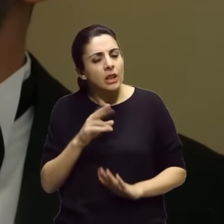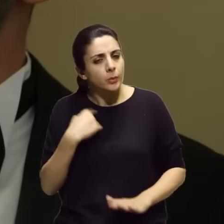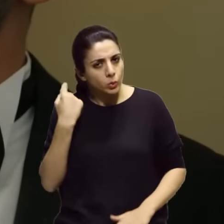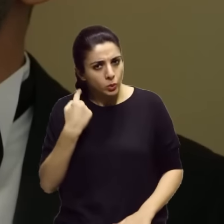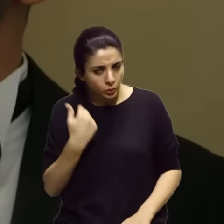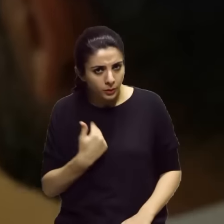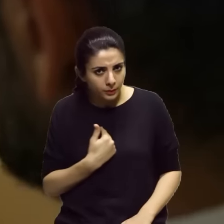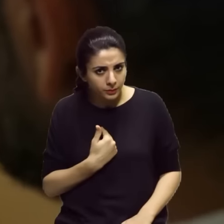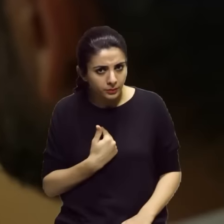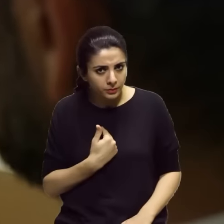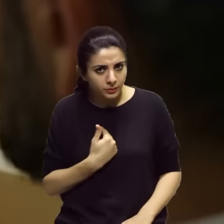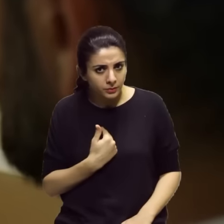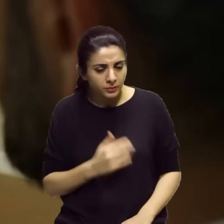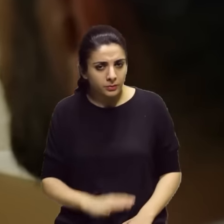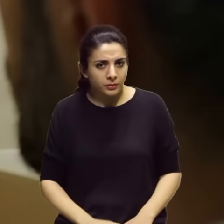bana.